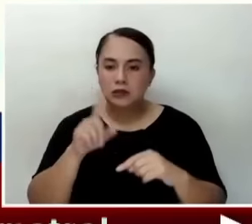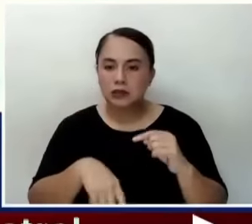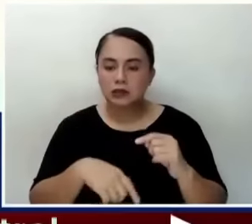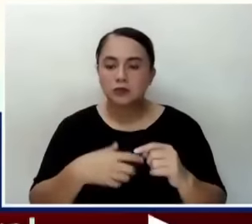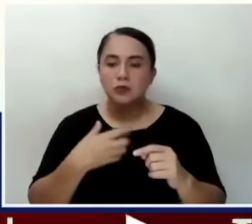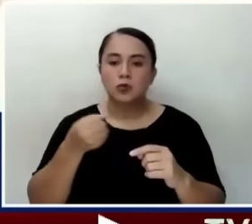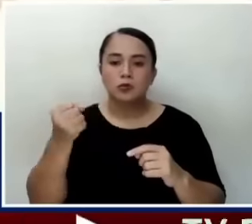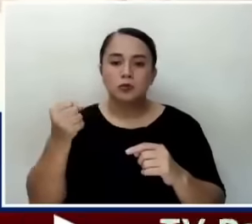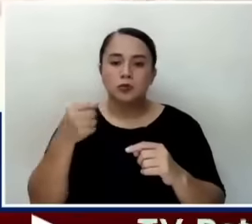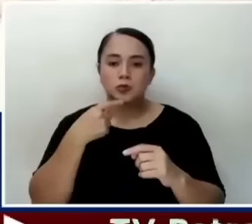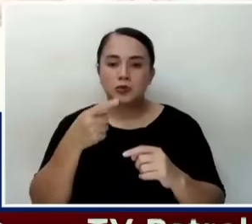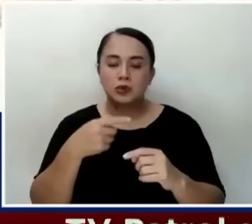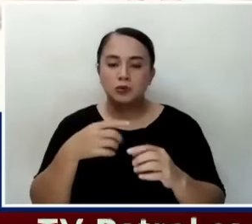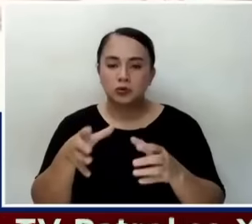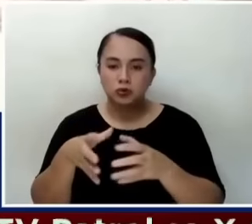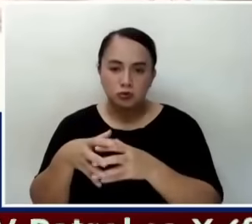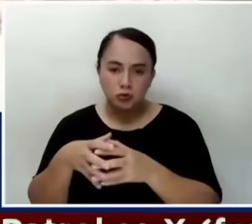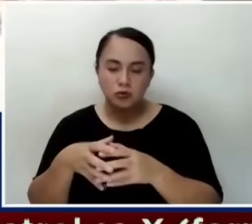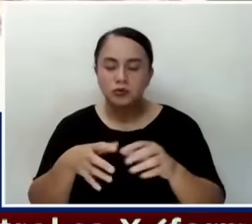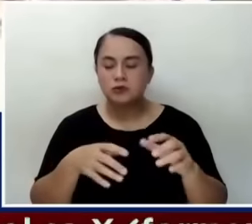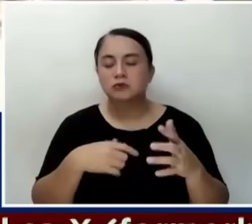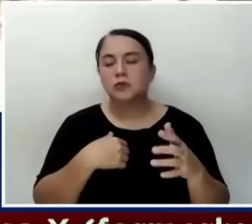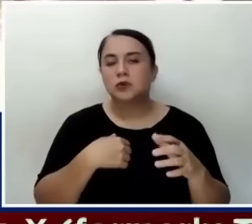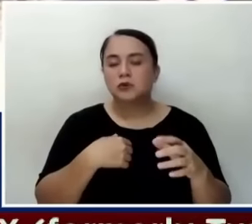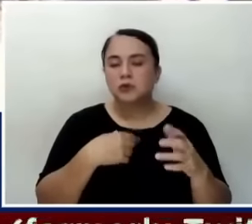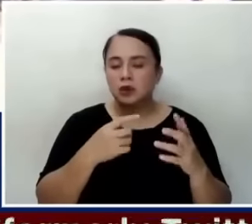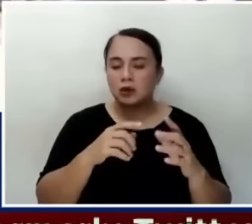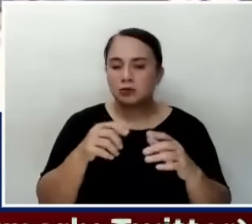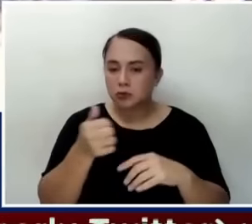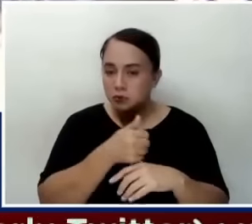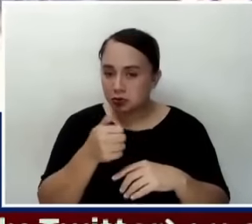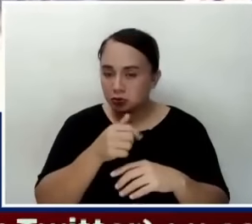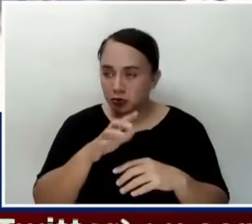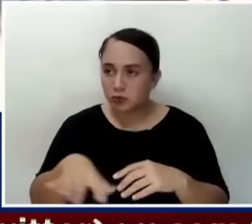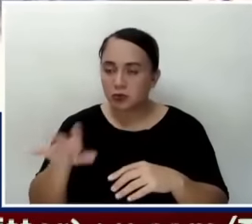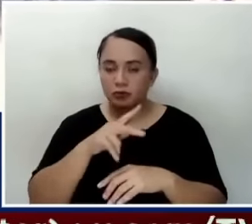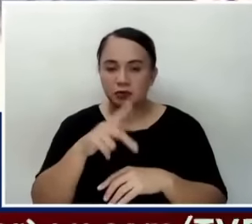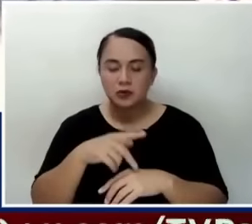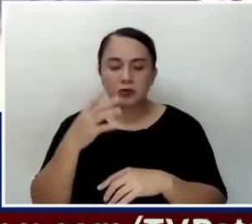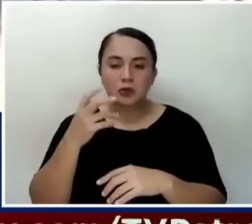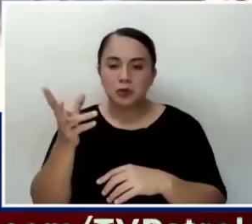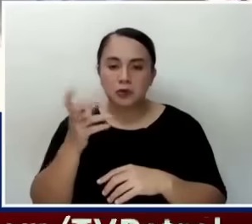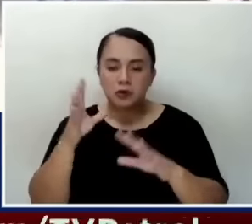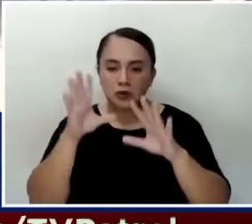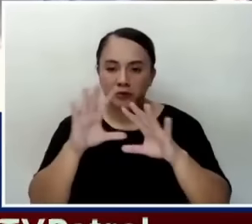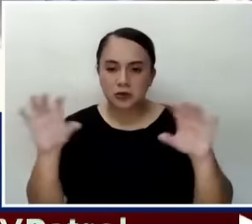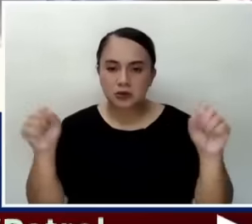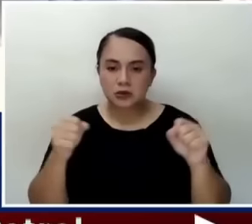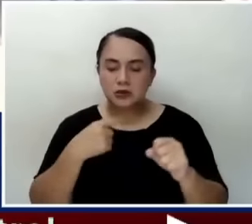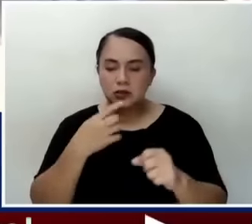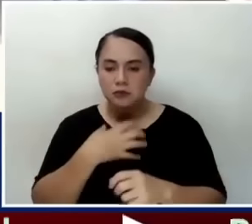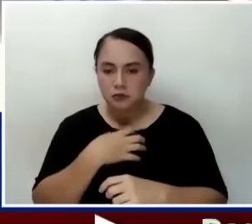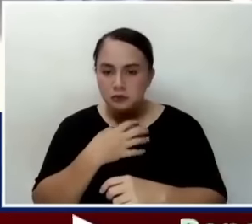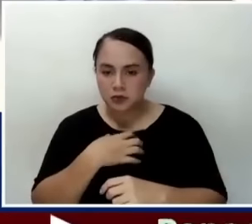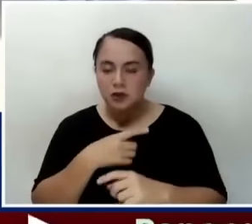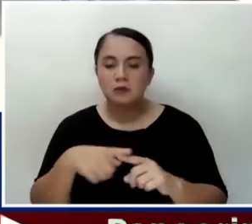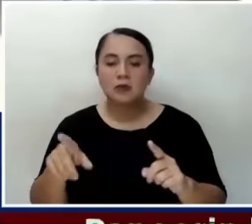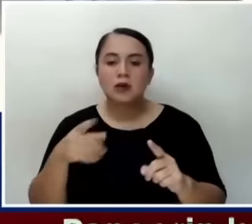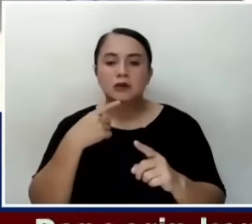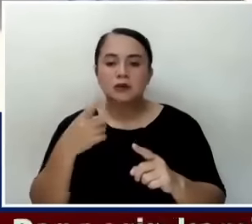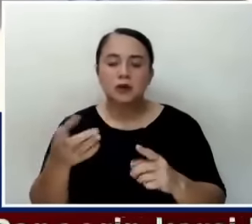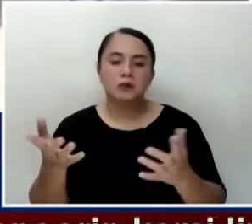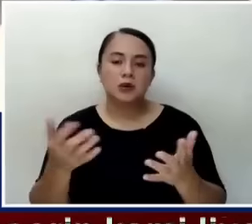tinawag nilang minorya sa sektor ng transportasyon ang buong bansa para lang marinig ng Pangulo ang kanilang hinaing. Pero para sa grupong